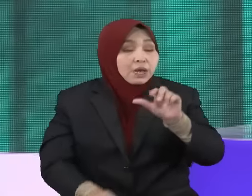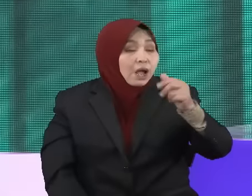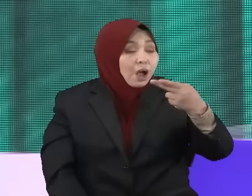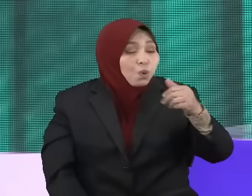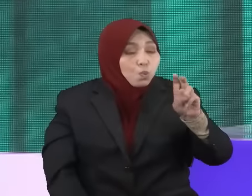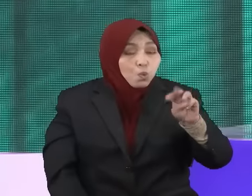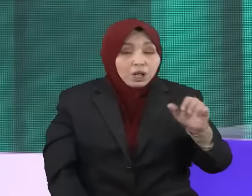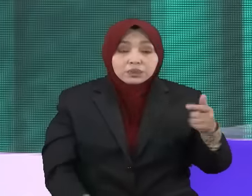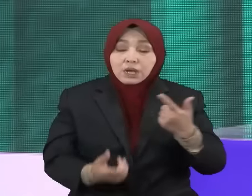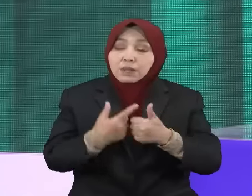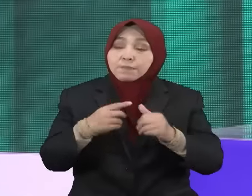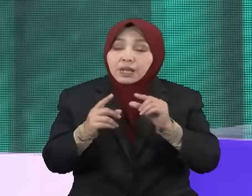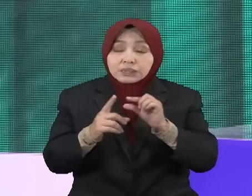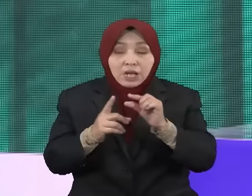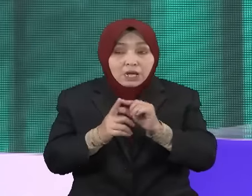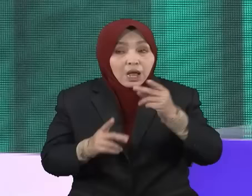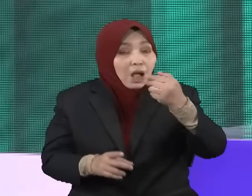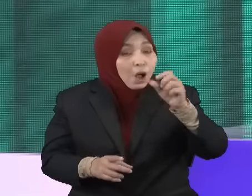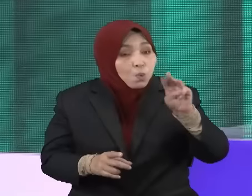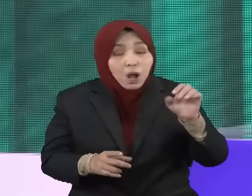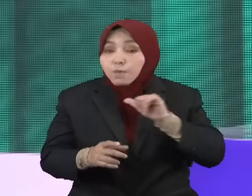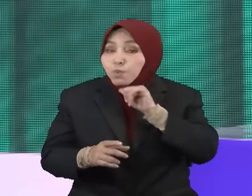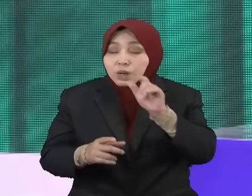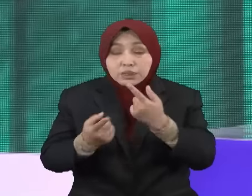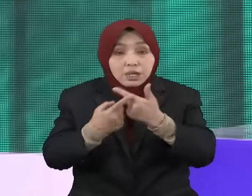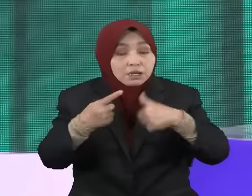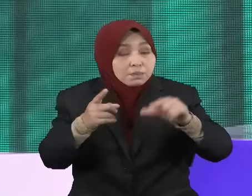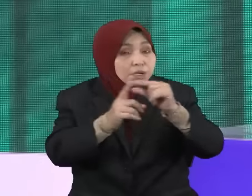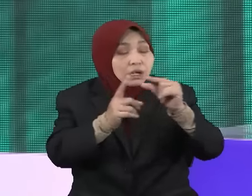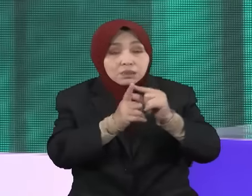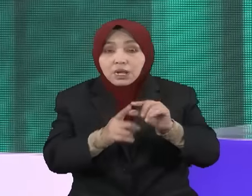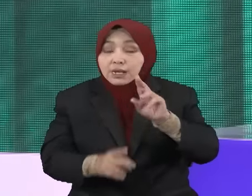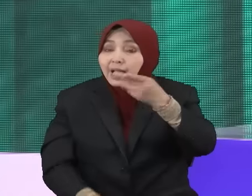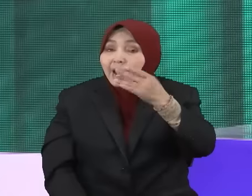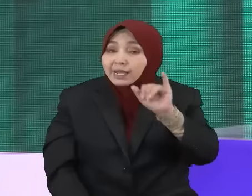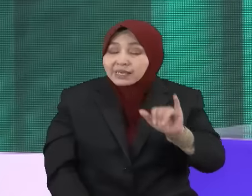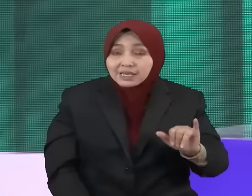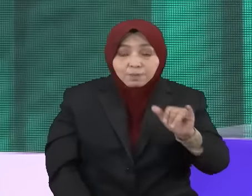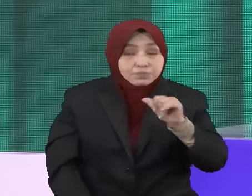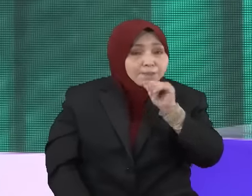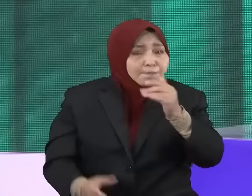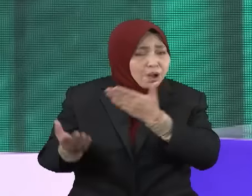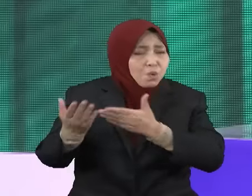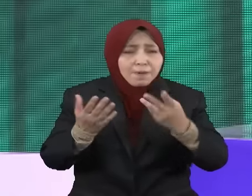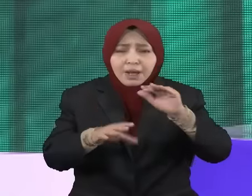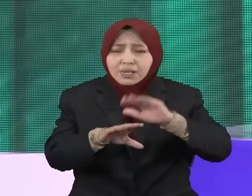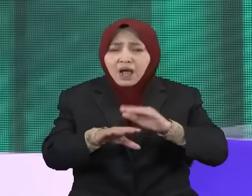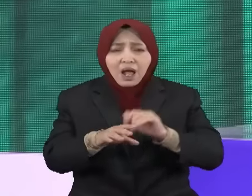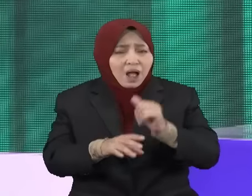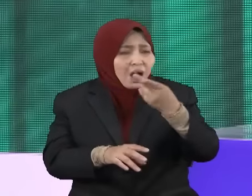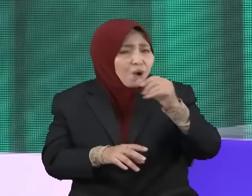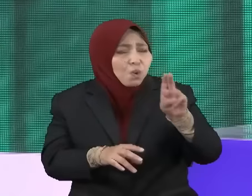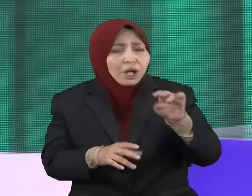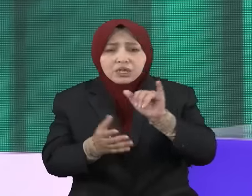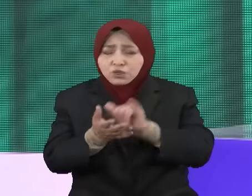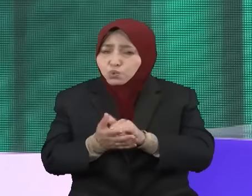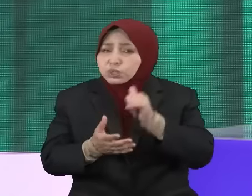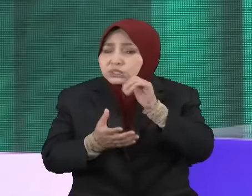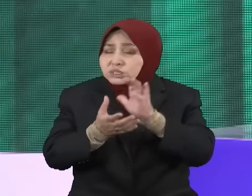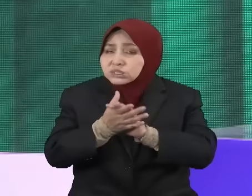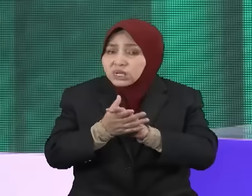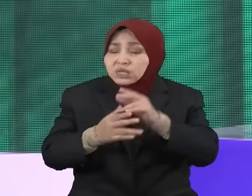daripada perkataan hawa, maksudnya dia bukan daripada perkataan hai, ya. Hai dia membawa pada hawa, itu nama isteri Nabi